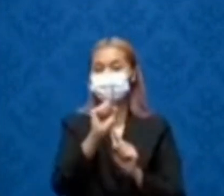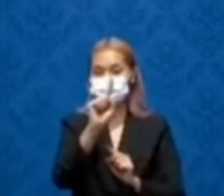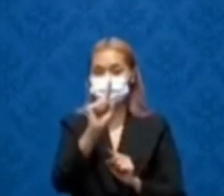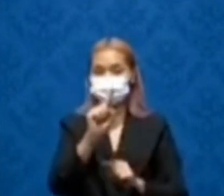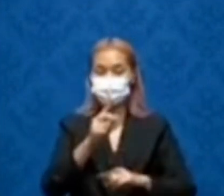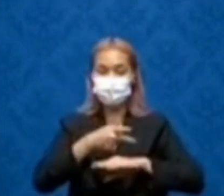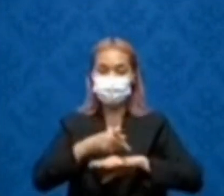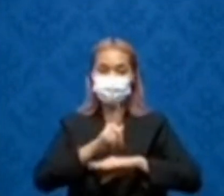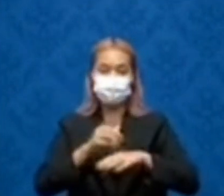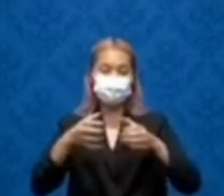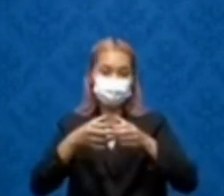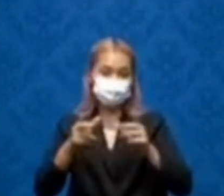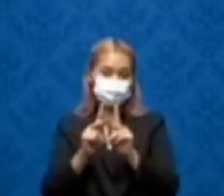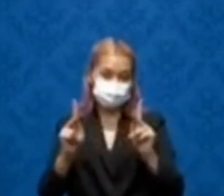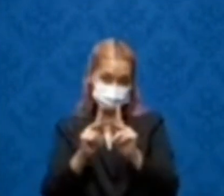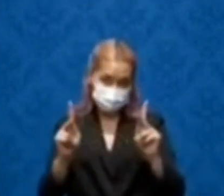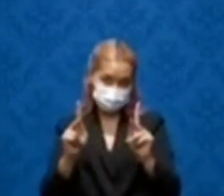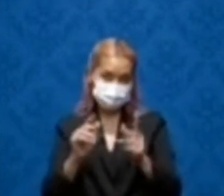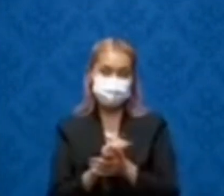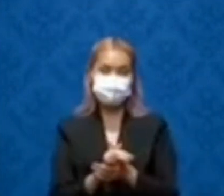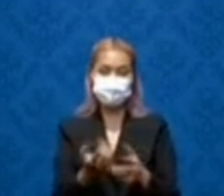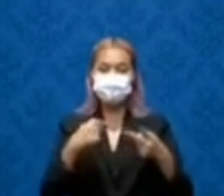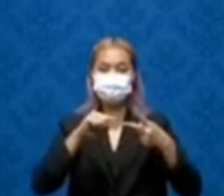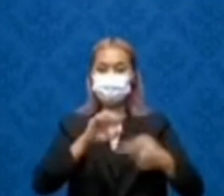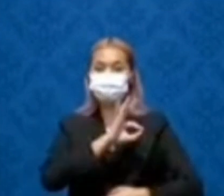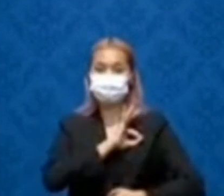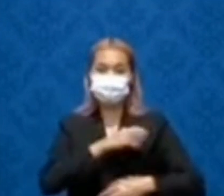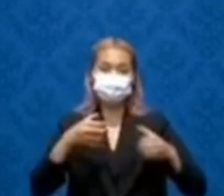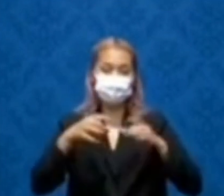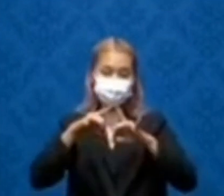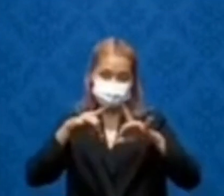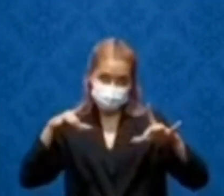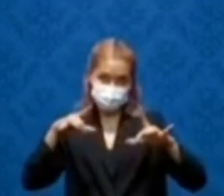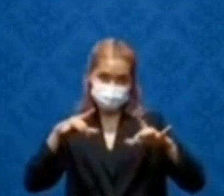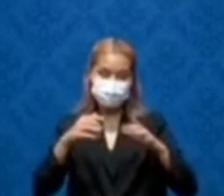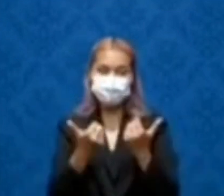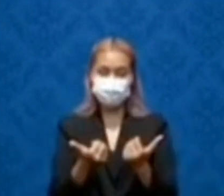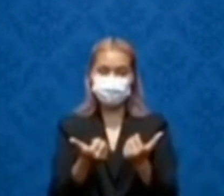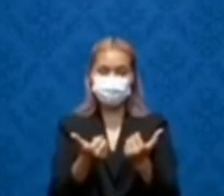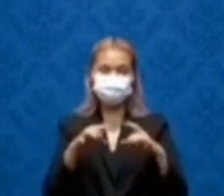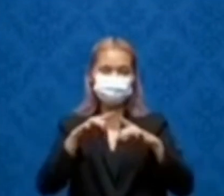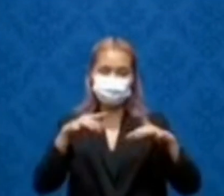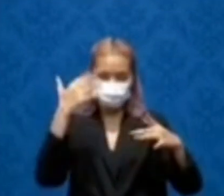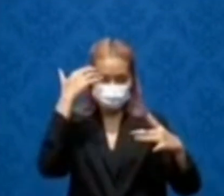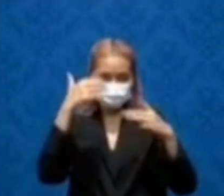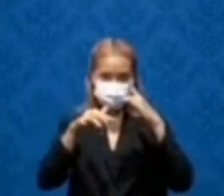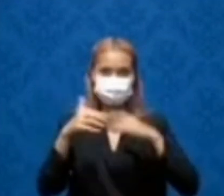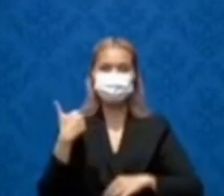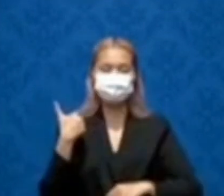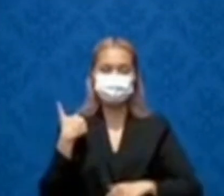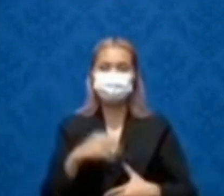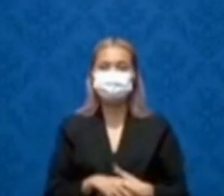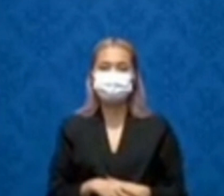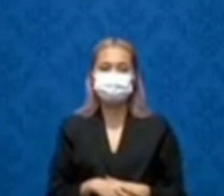ประธานกรรมาธิการ 2. สมาชิกฝ่ายค้าน ถึงเรื่องนี้ ท่านประธานครับด้วยความเคารพนะครับท่านประธาน ต้องเรียน